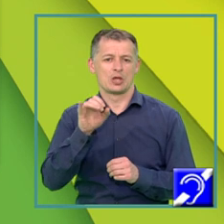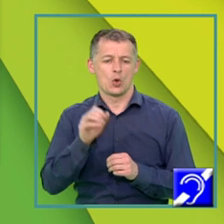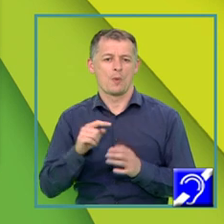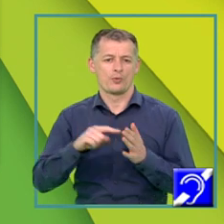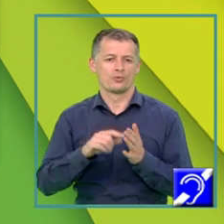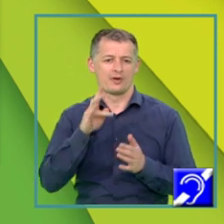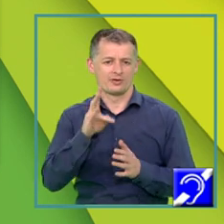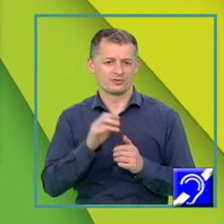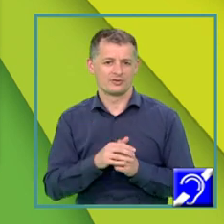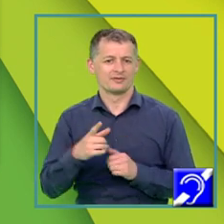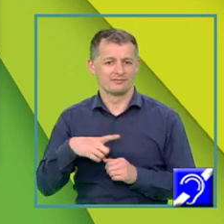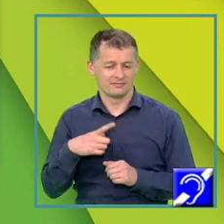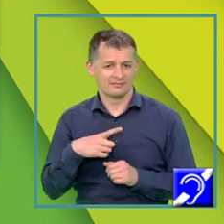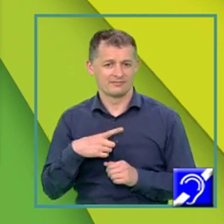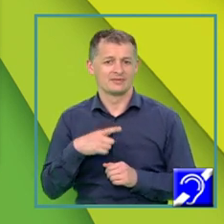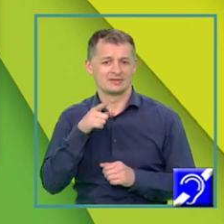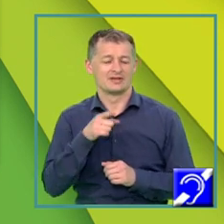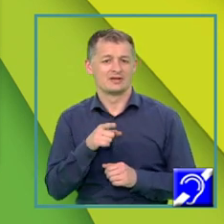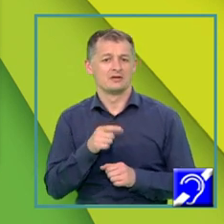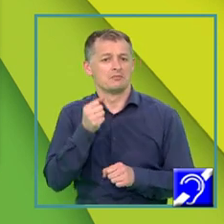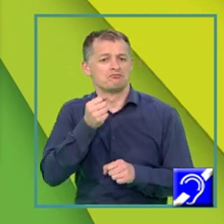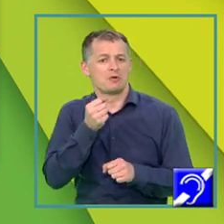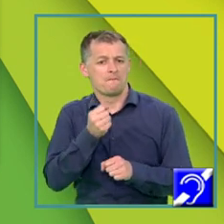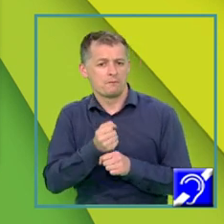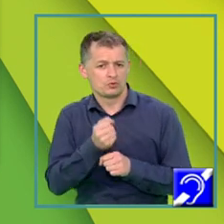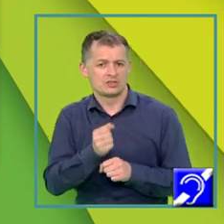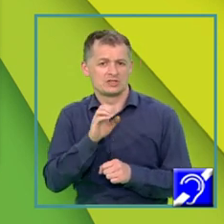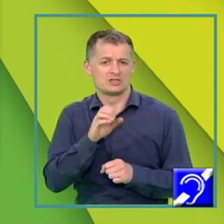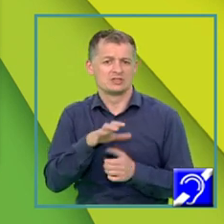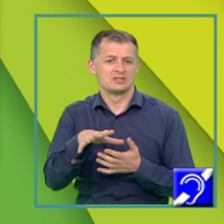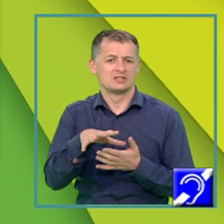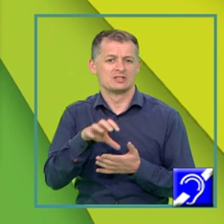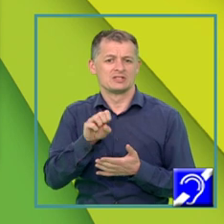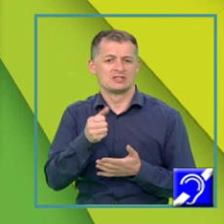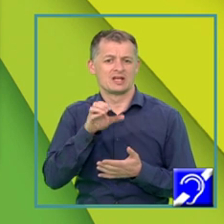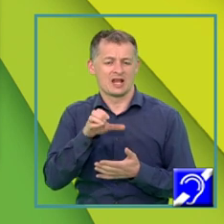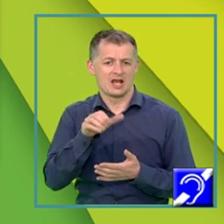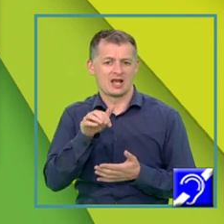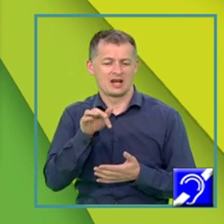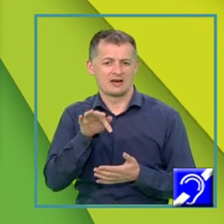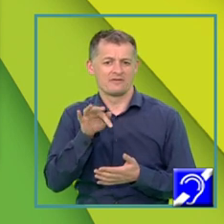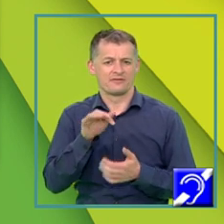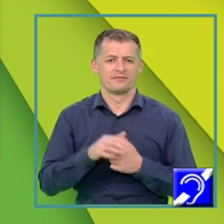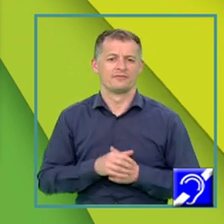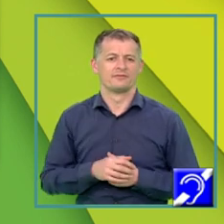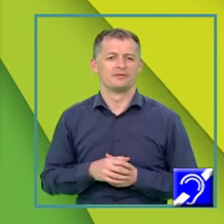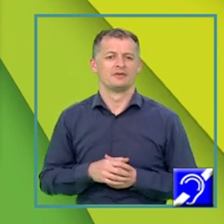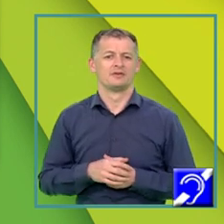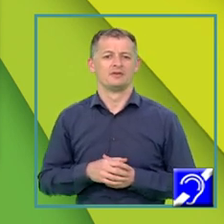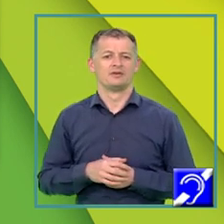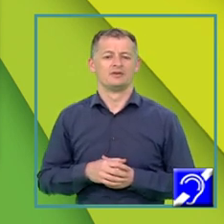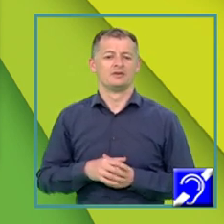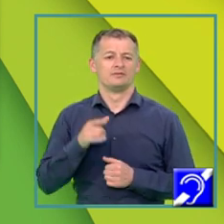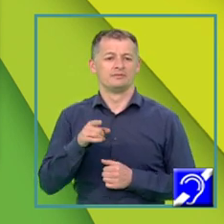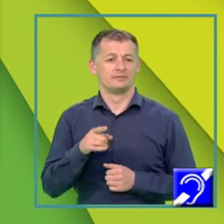scanez cu formatul procent s pentru citirea unei propoziții adică a unui text încheiat cu caracterul sfârșit de linie